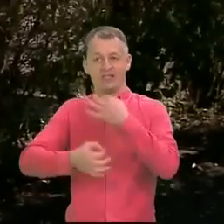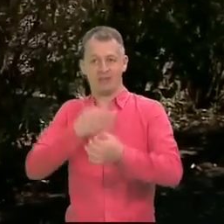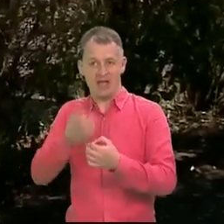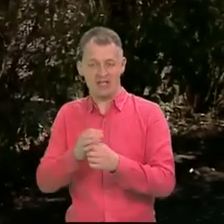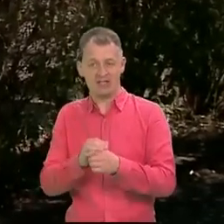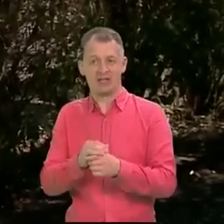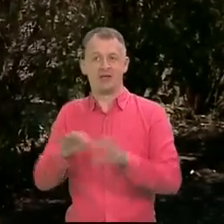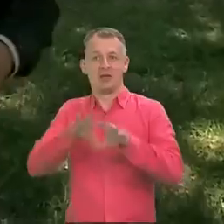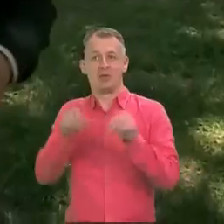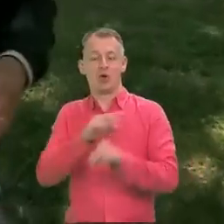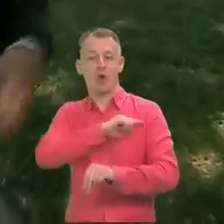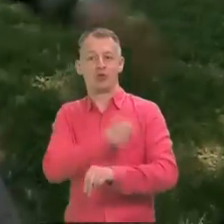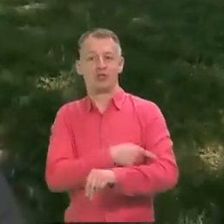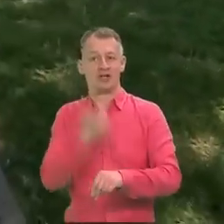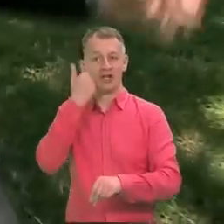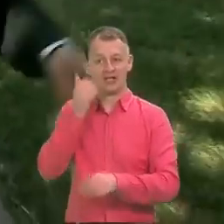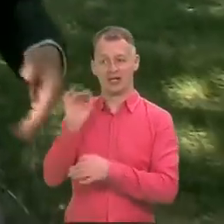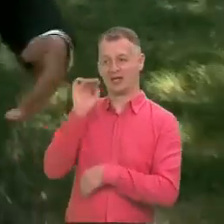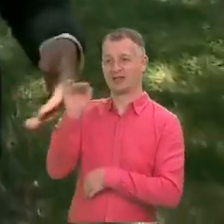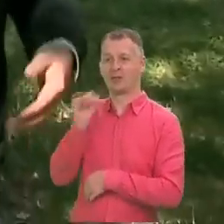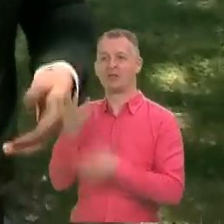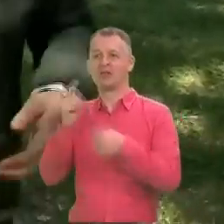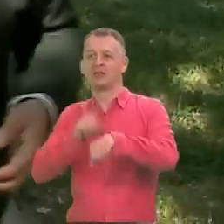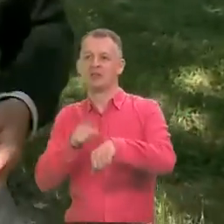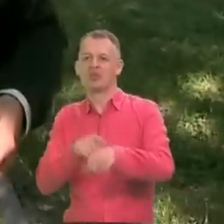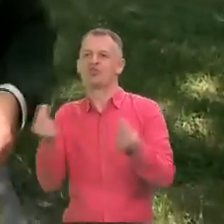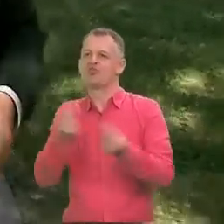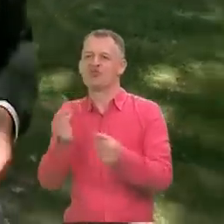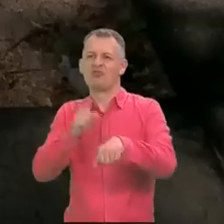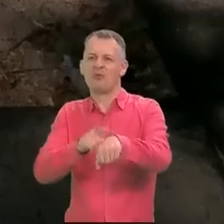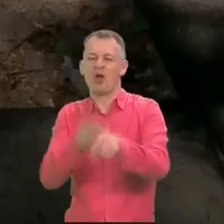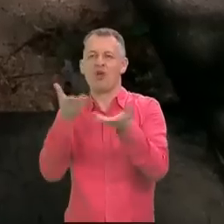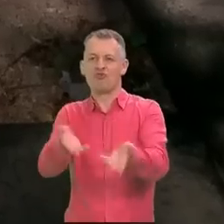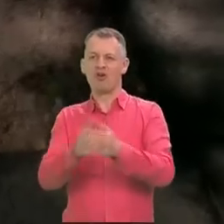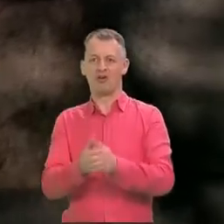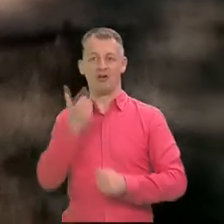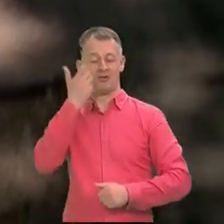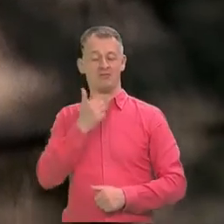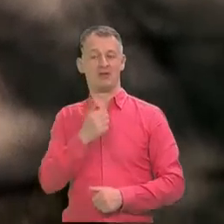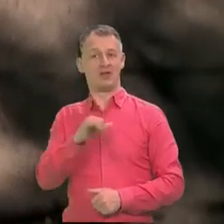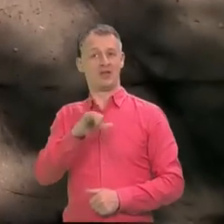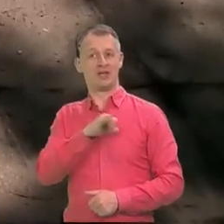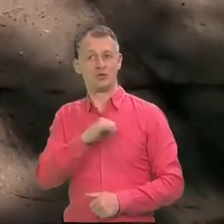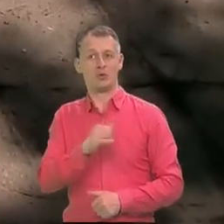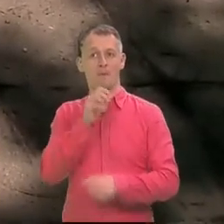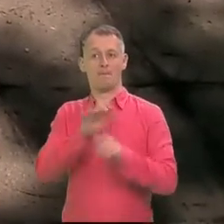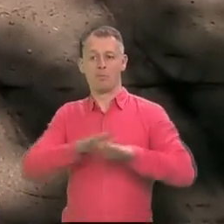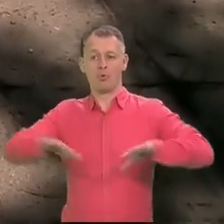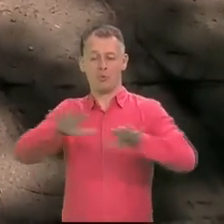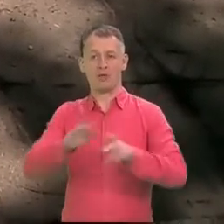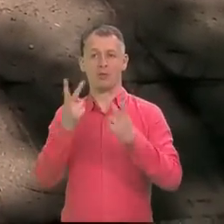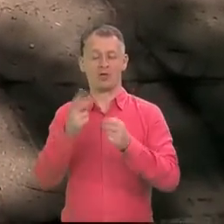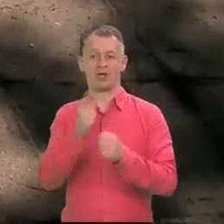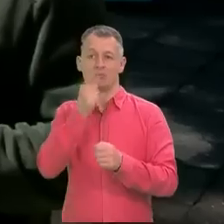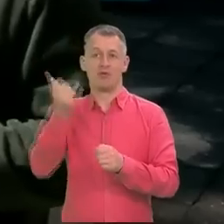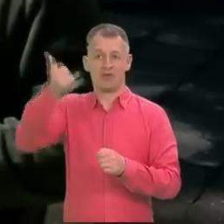cu autoritățile. Când sunt întrebate cât durează, de ce durează atât, când interesul public va conta, răspunsul a venit și e